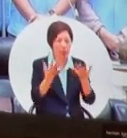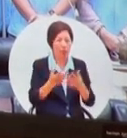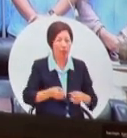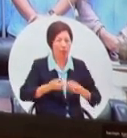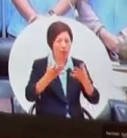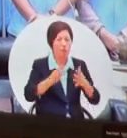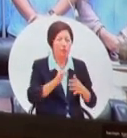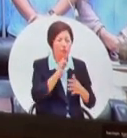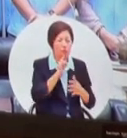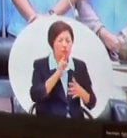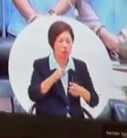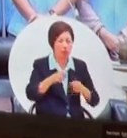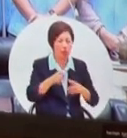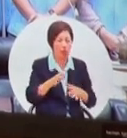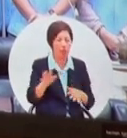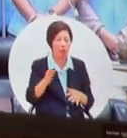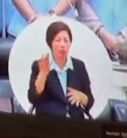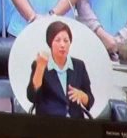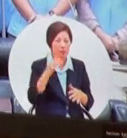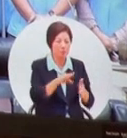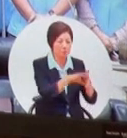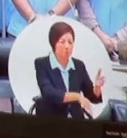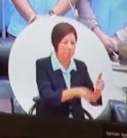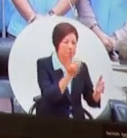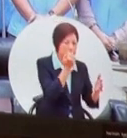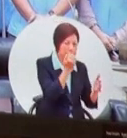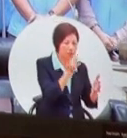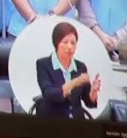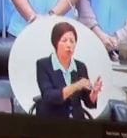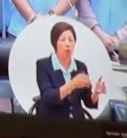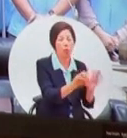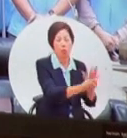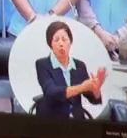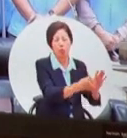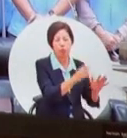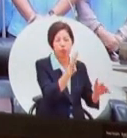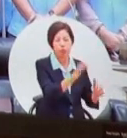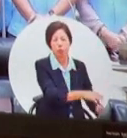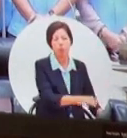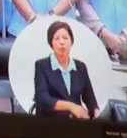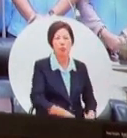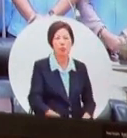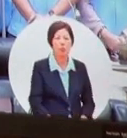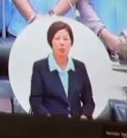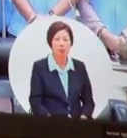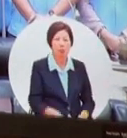被民进党多数决否决掉。所以我们这边要讲，